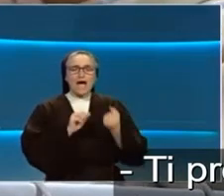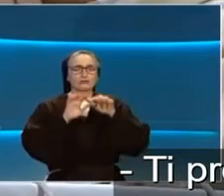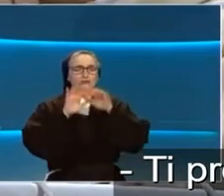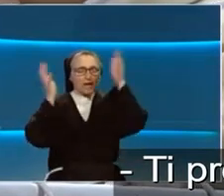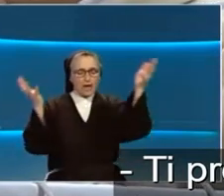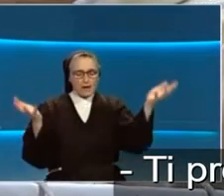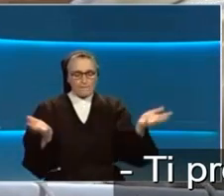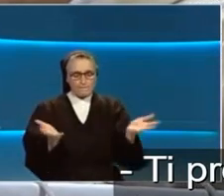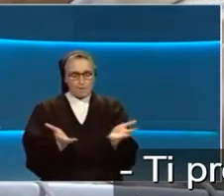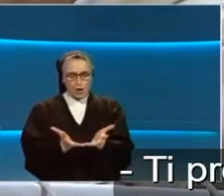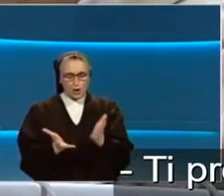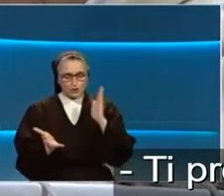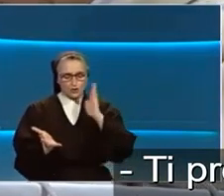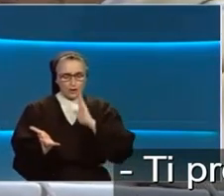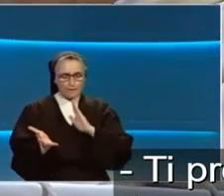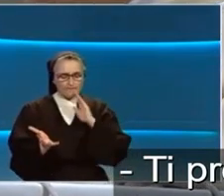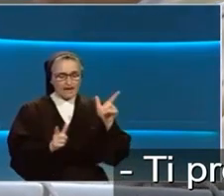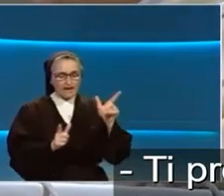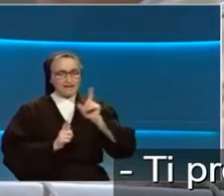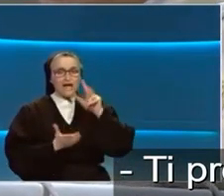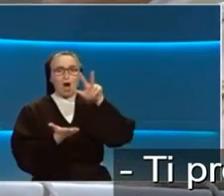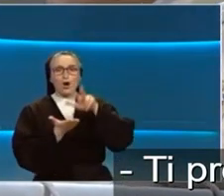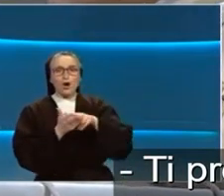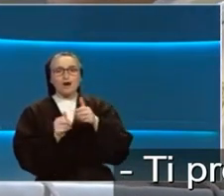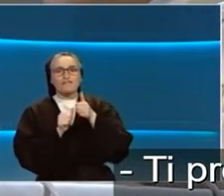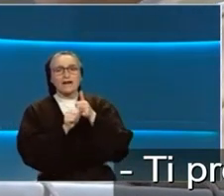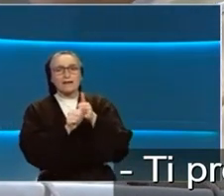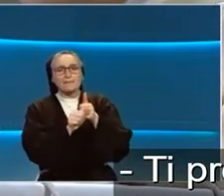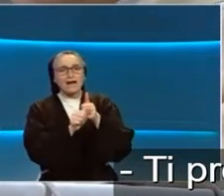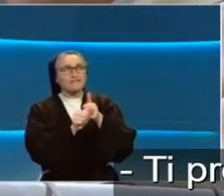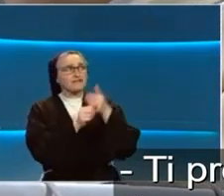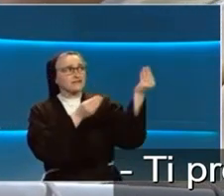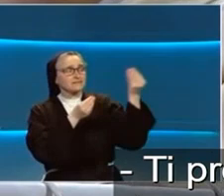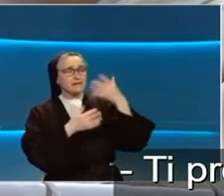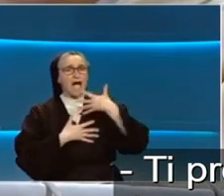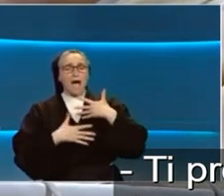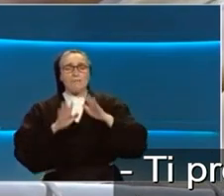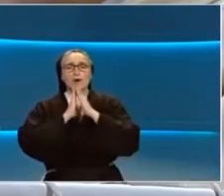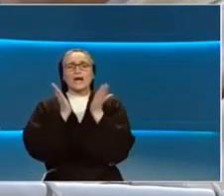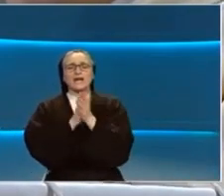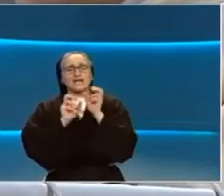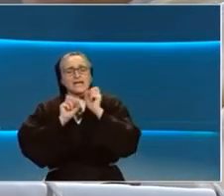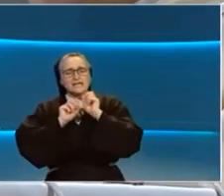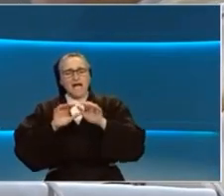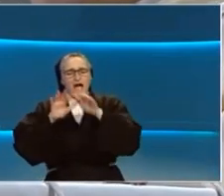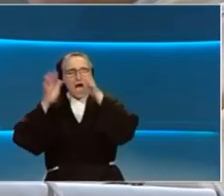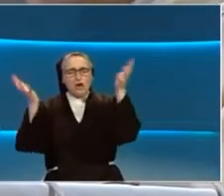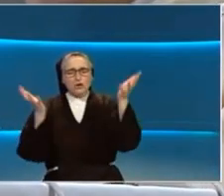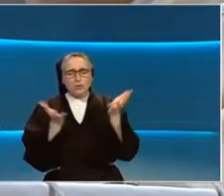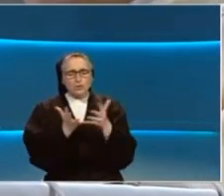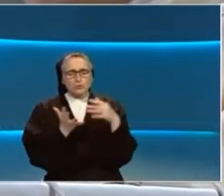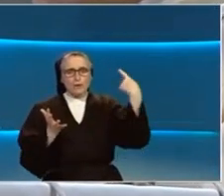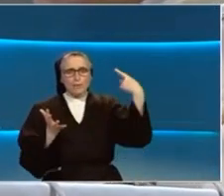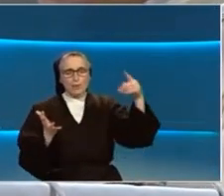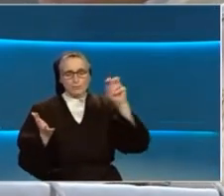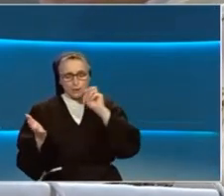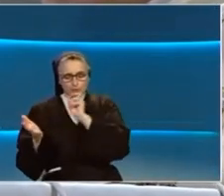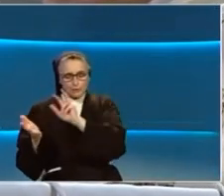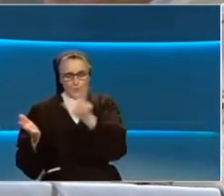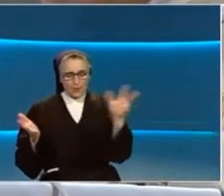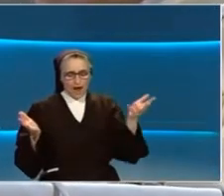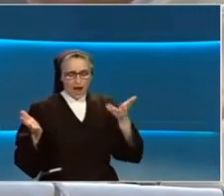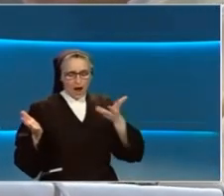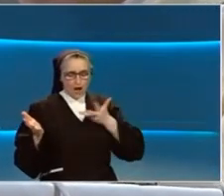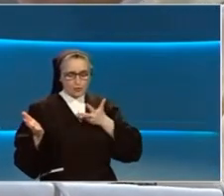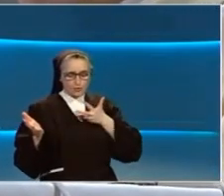atque salutem. Ecclesiam tuam, pellegrinantem in terra, in fide et caritate